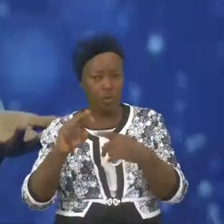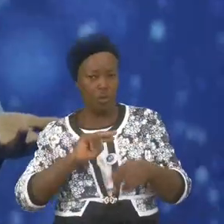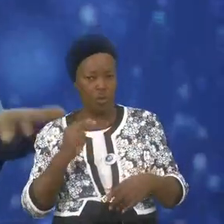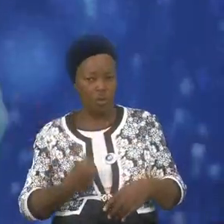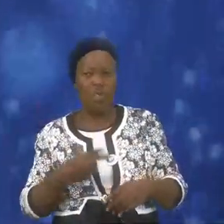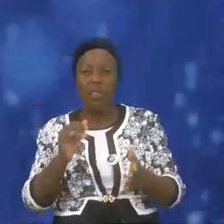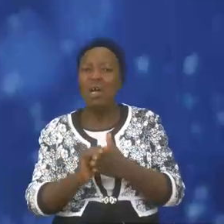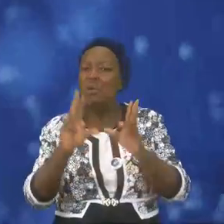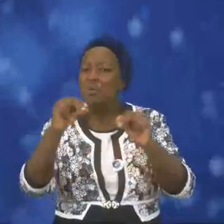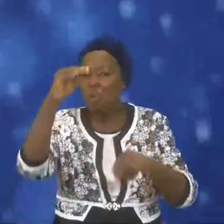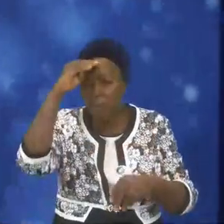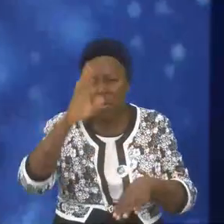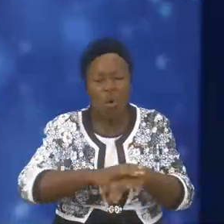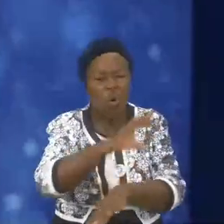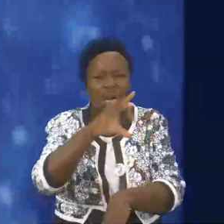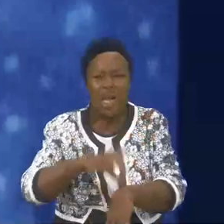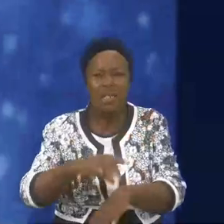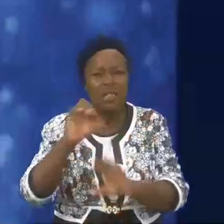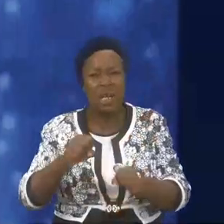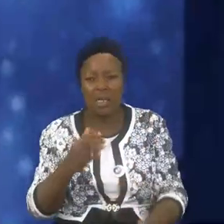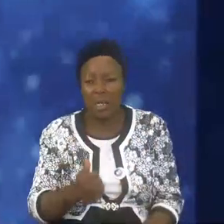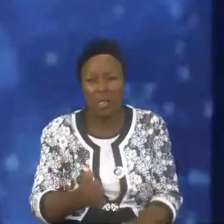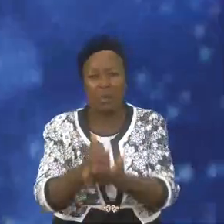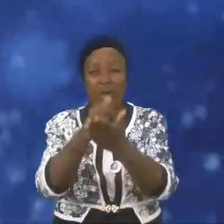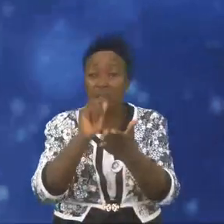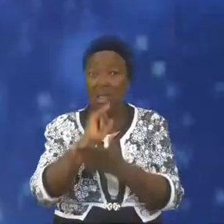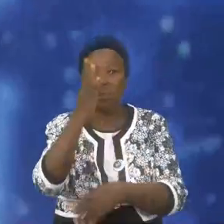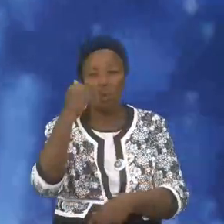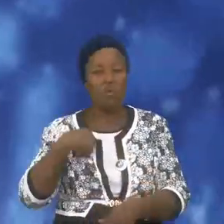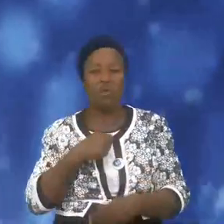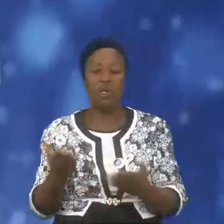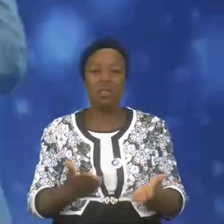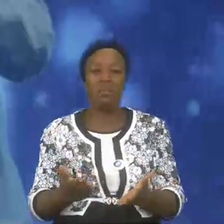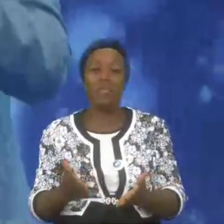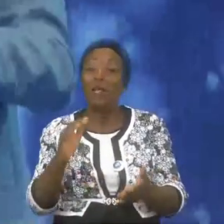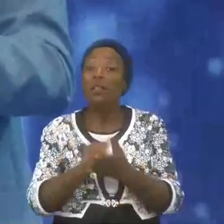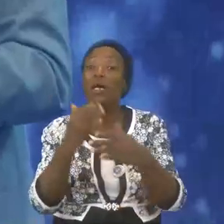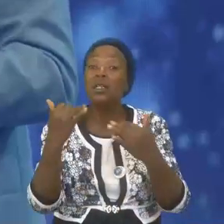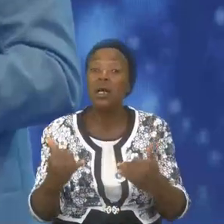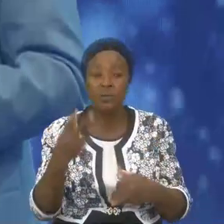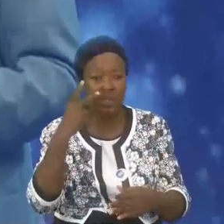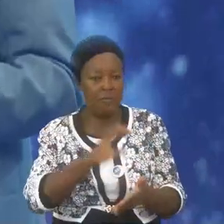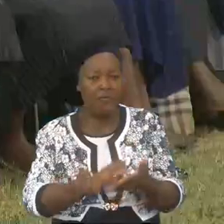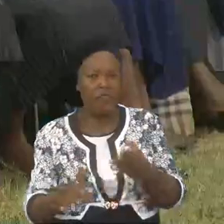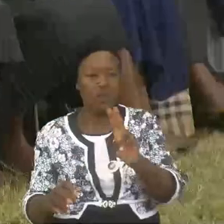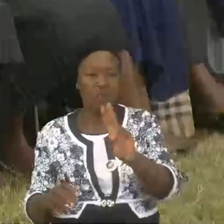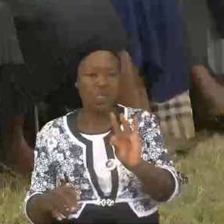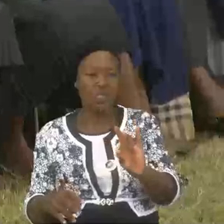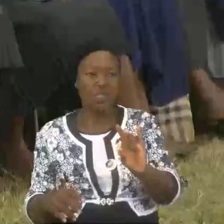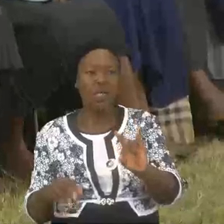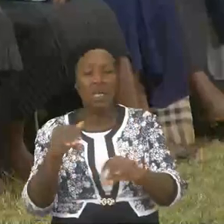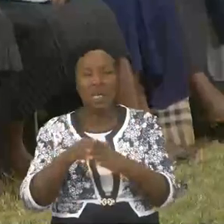surviennent qu'aucun homme sur terre ne peut dire. C'est pourquoi nous sommes là. Maintenant, voyez le verset